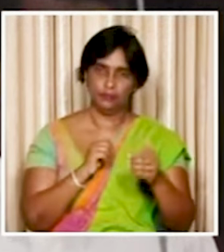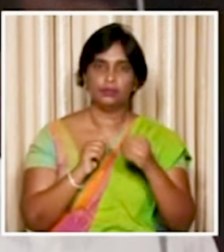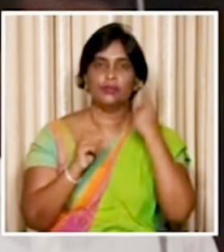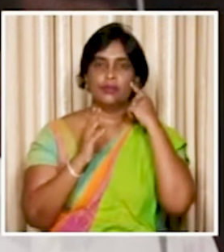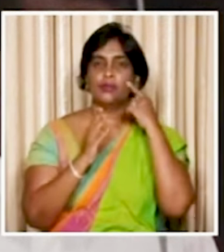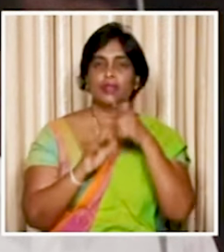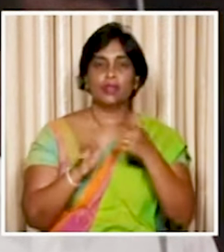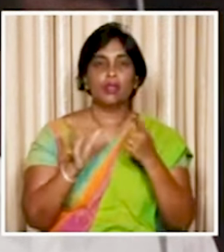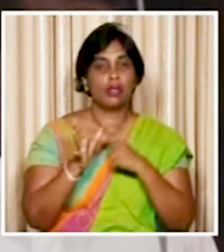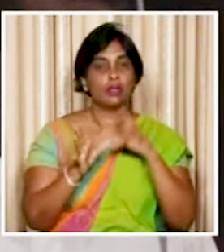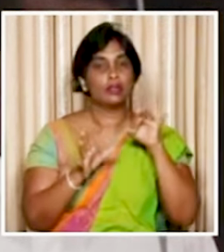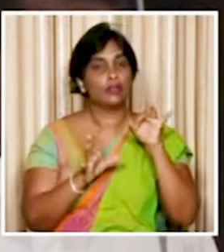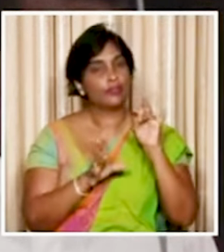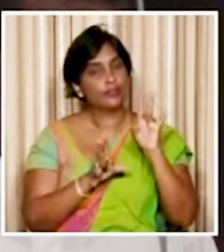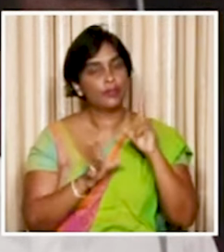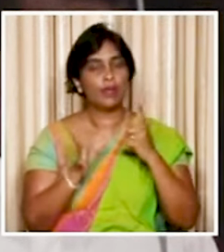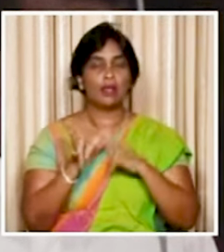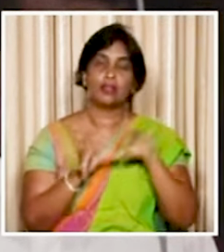25, 100, 150 ஏக்கர்கள்